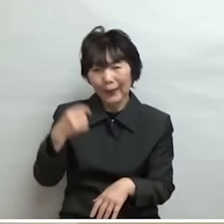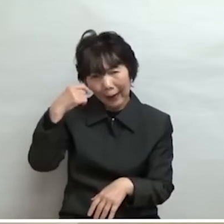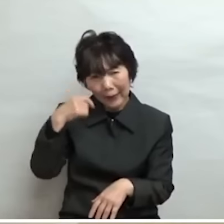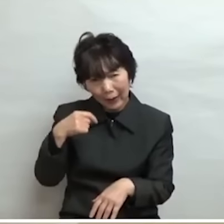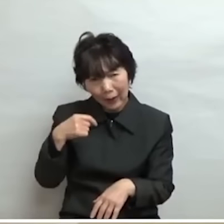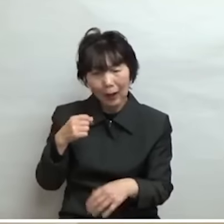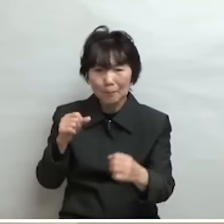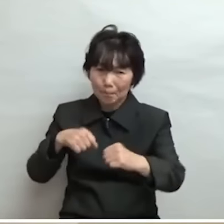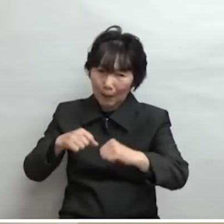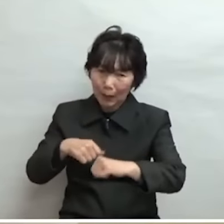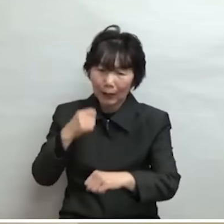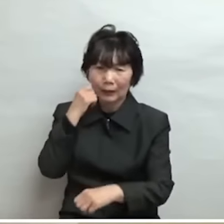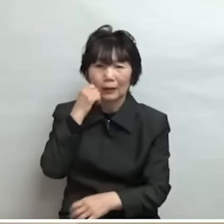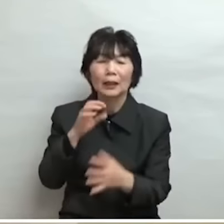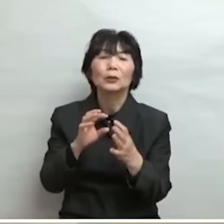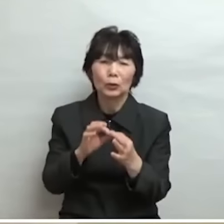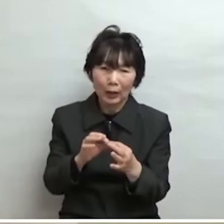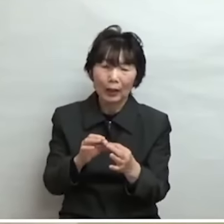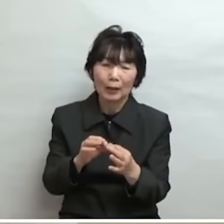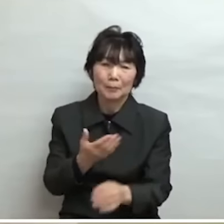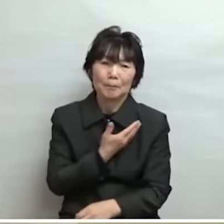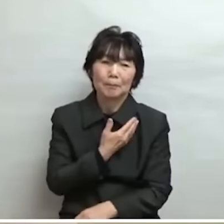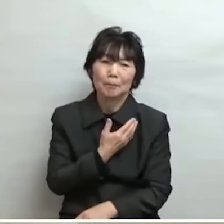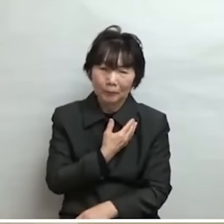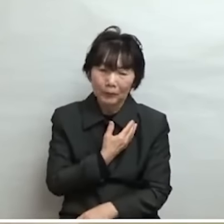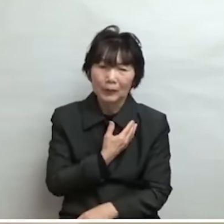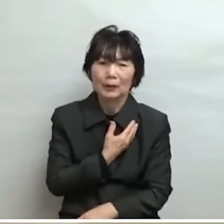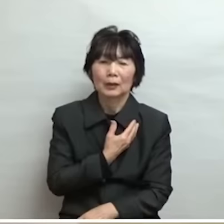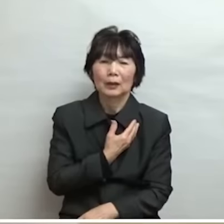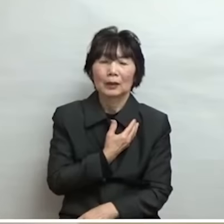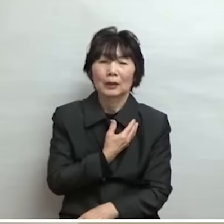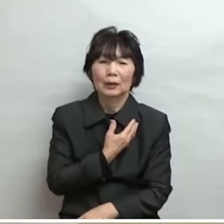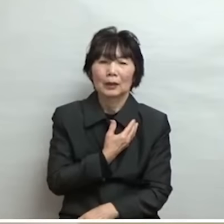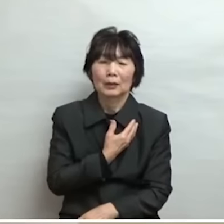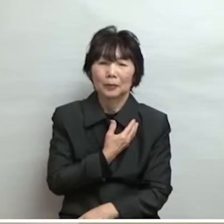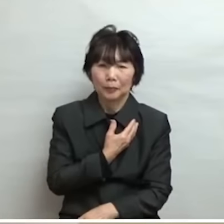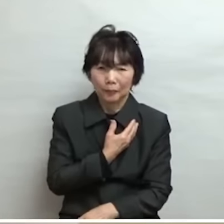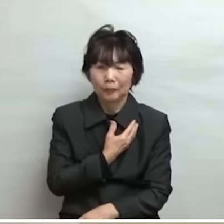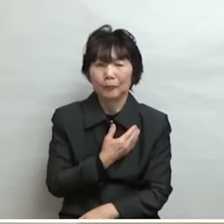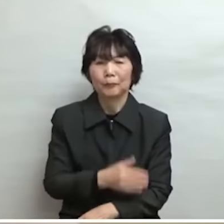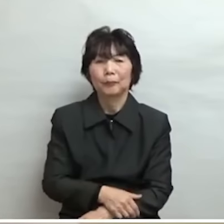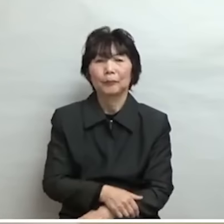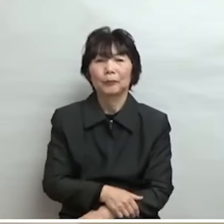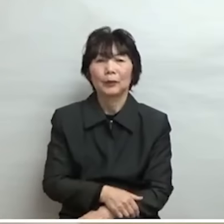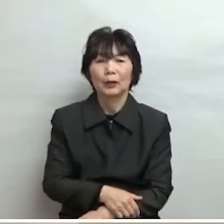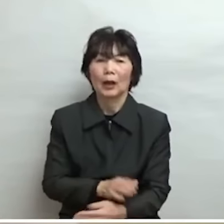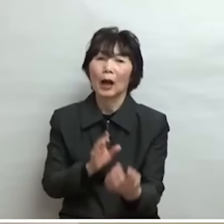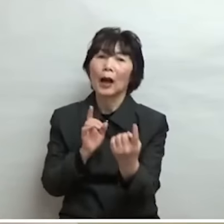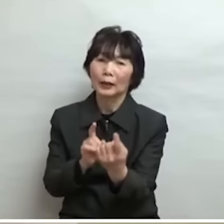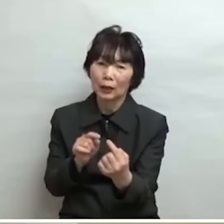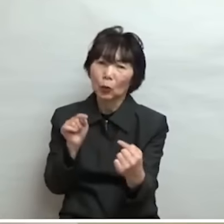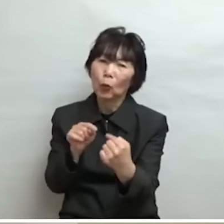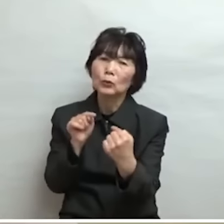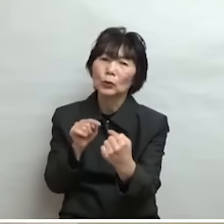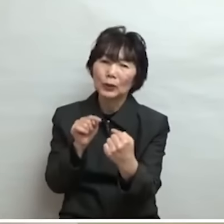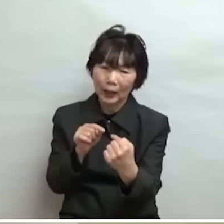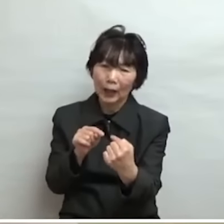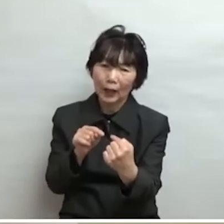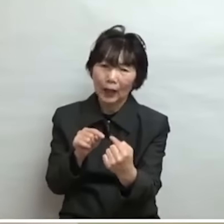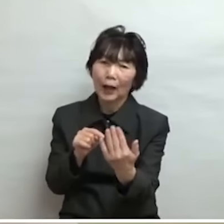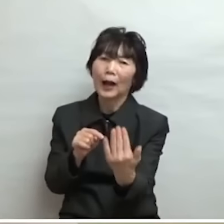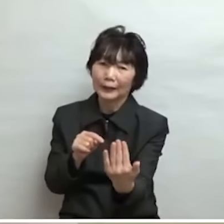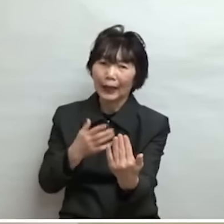回の代執行令書の発出という形でステップを踏みながら、ある程度期間を設けて相手方と交渉をして、相手方が納得